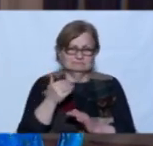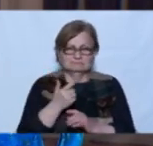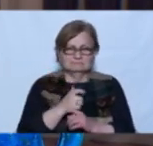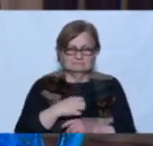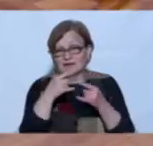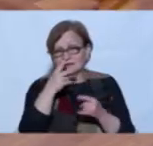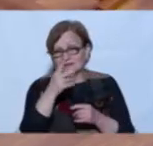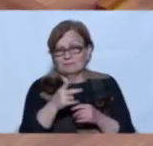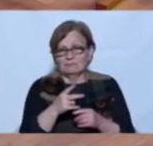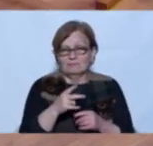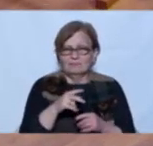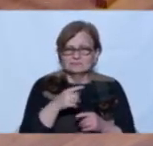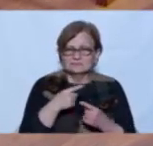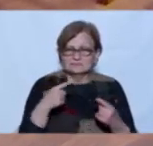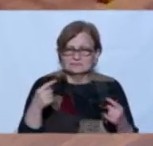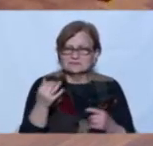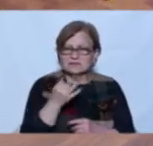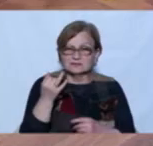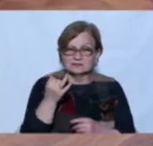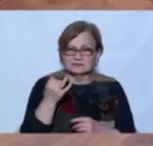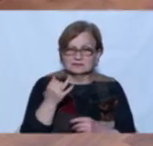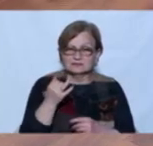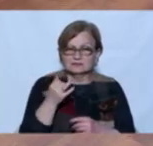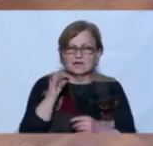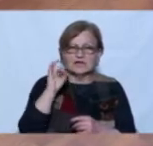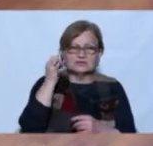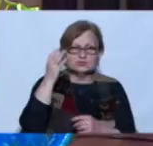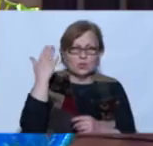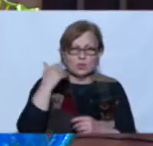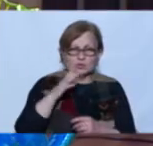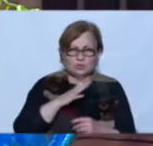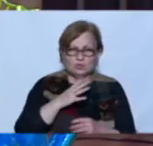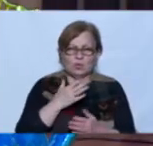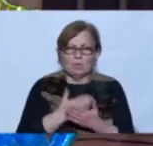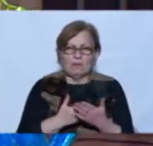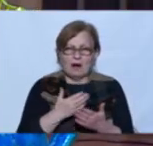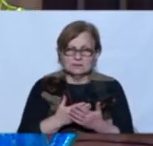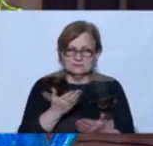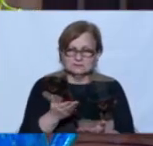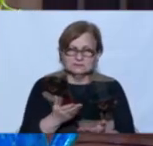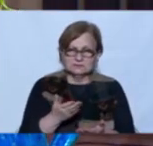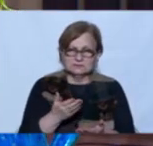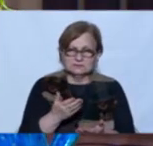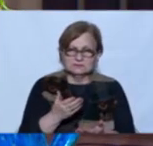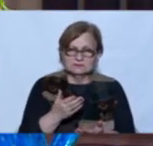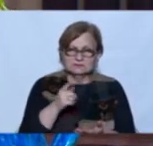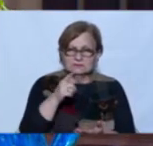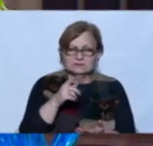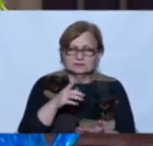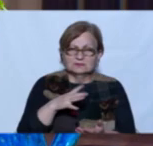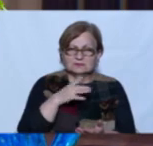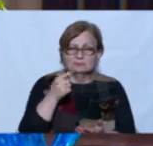მაგალითები სხვათა შორის და აქ ძალიან საინტერესოა, უკვე ისტორიული მაგალითები შემოაქვს, იცით მას. აი ის ჯერ